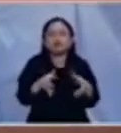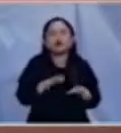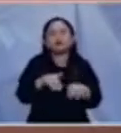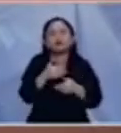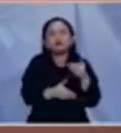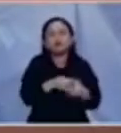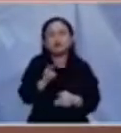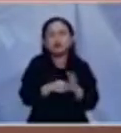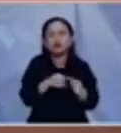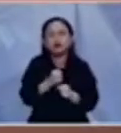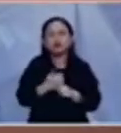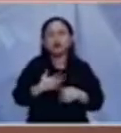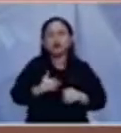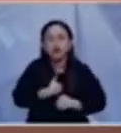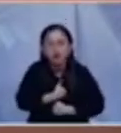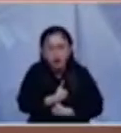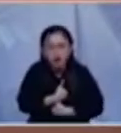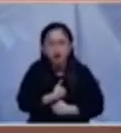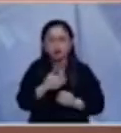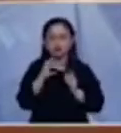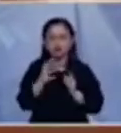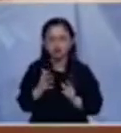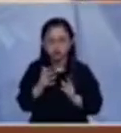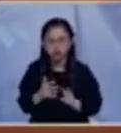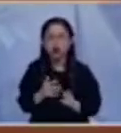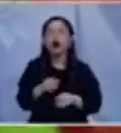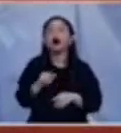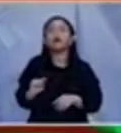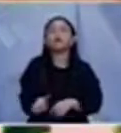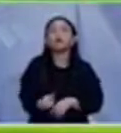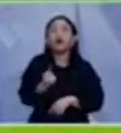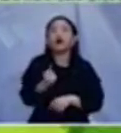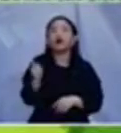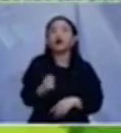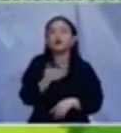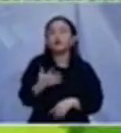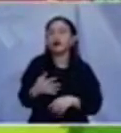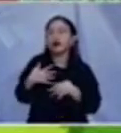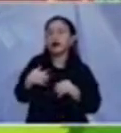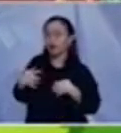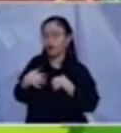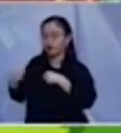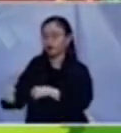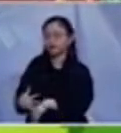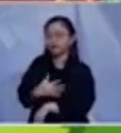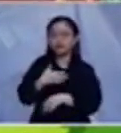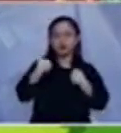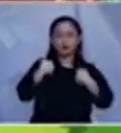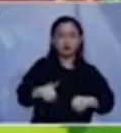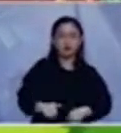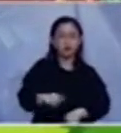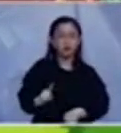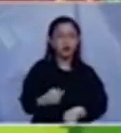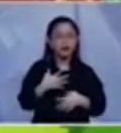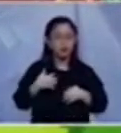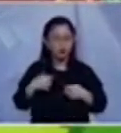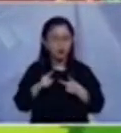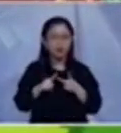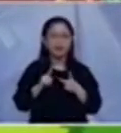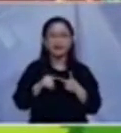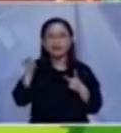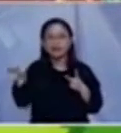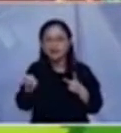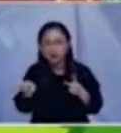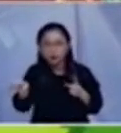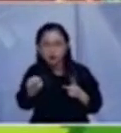selama 3 minggu. Pola penularan virus cacar monyet dapat ditularkan dari hewan ke manusia seperti monyet, tikus,